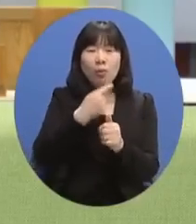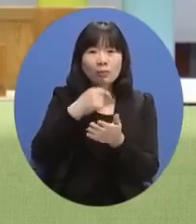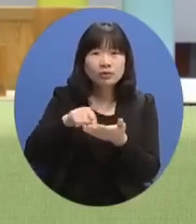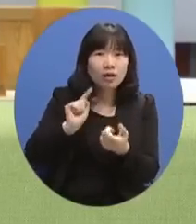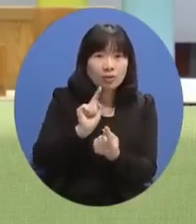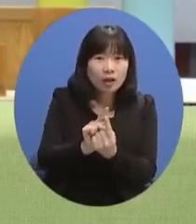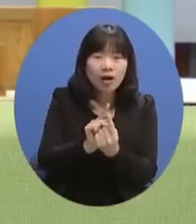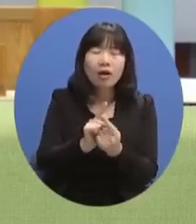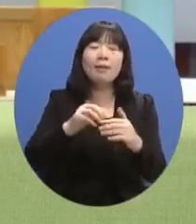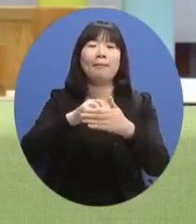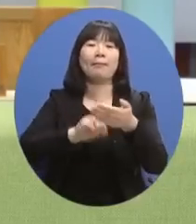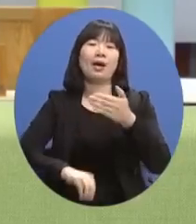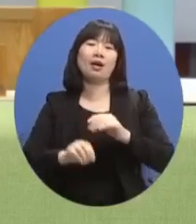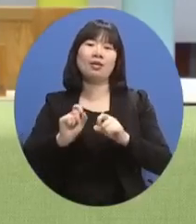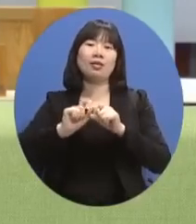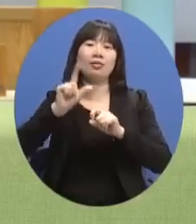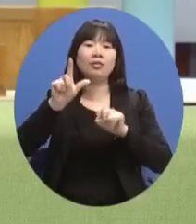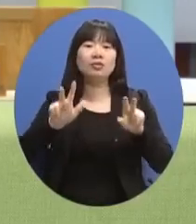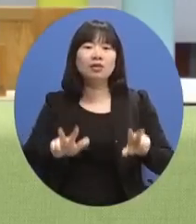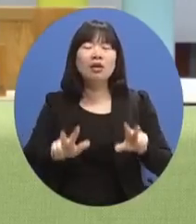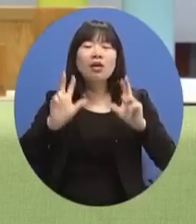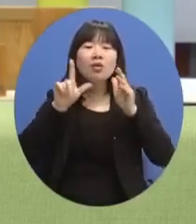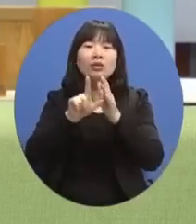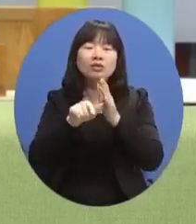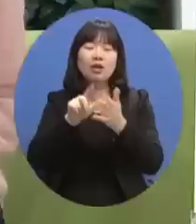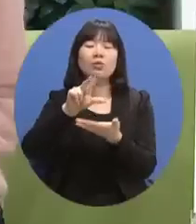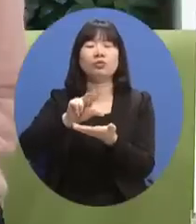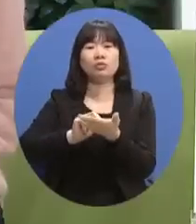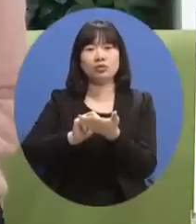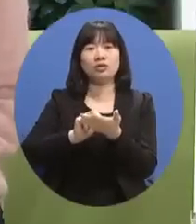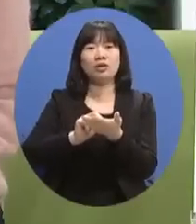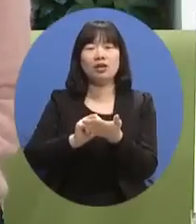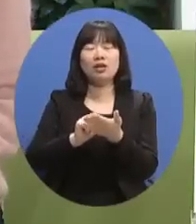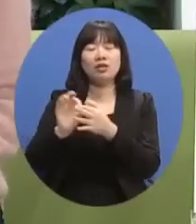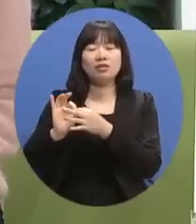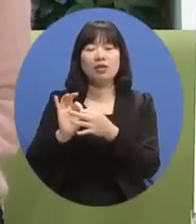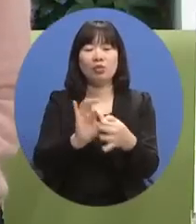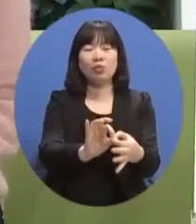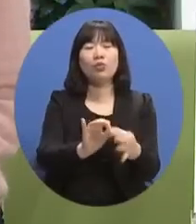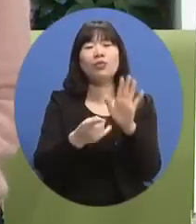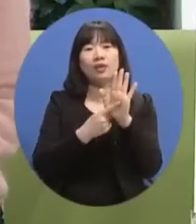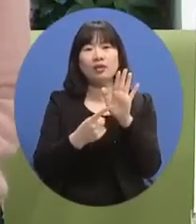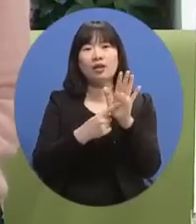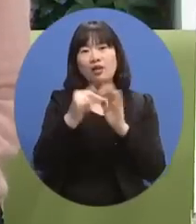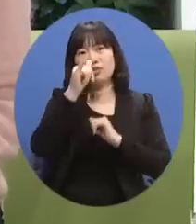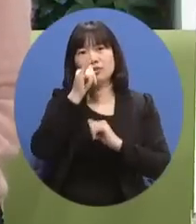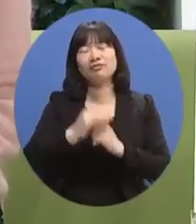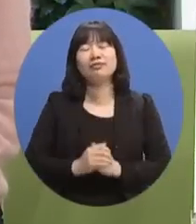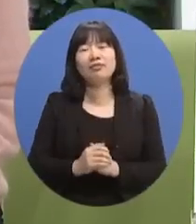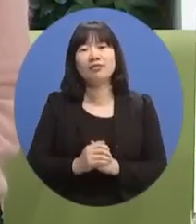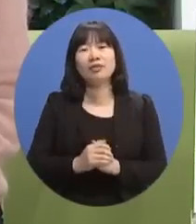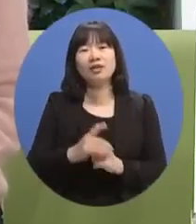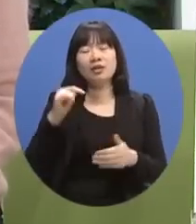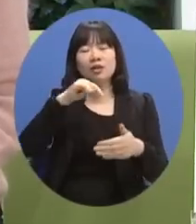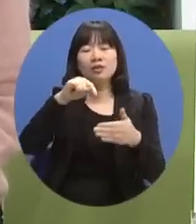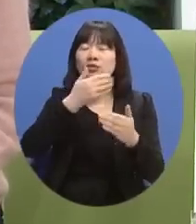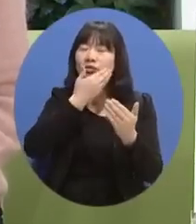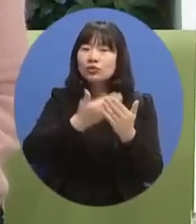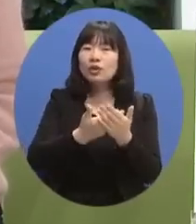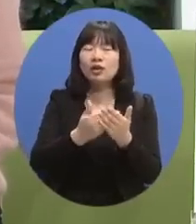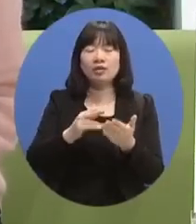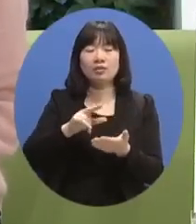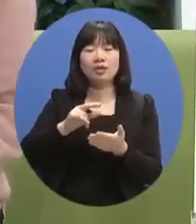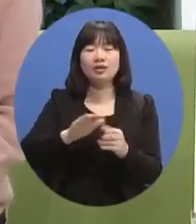경우를 제외하고는 대부분은 어린 시절에 문제가 쭉 이어져서 나타나는 거죠. 그럼 그 중요한 애착을